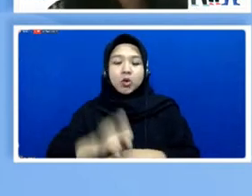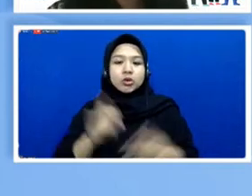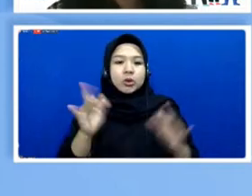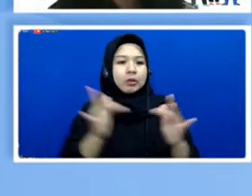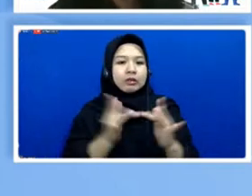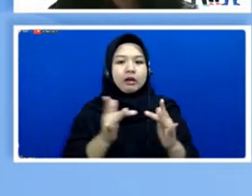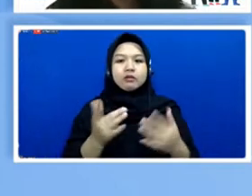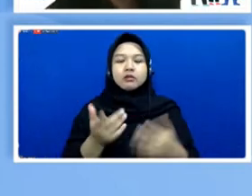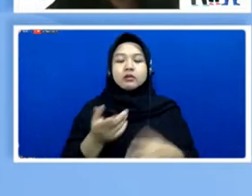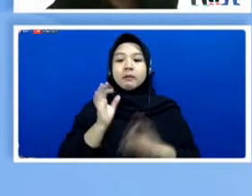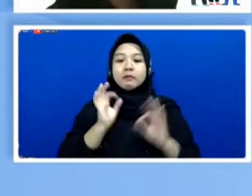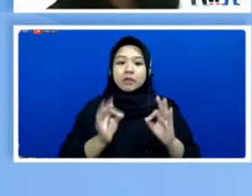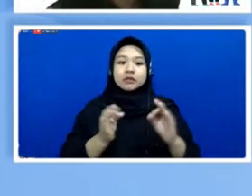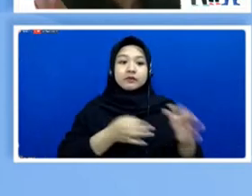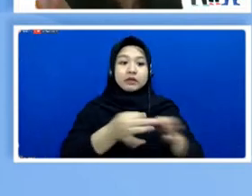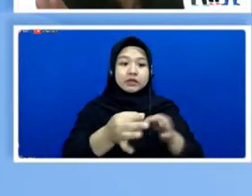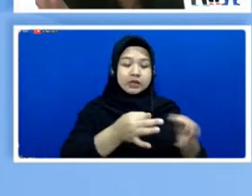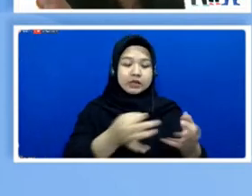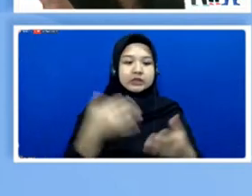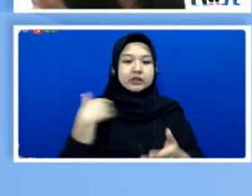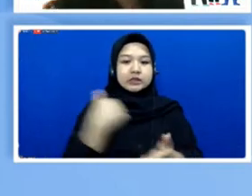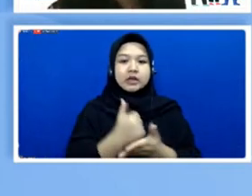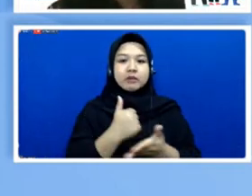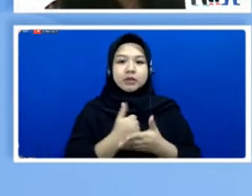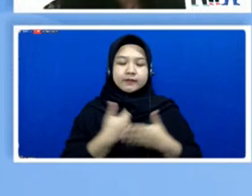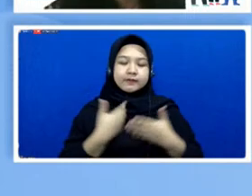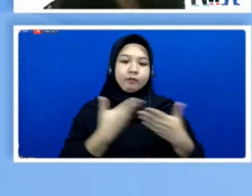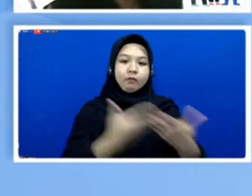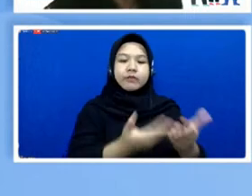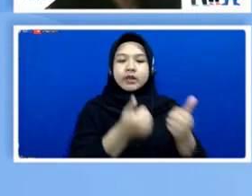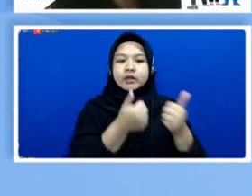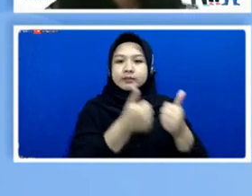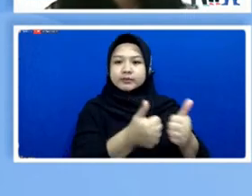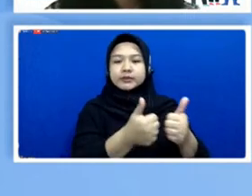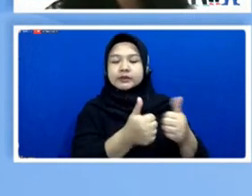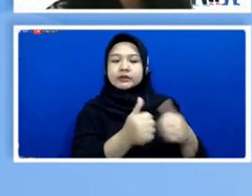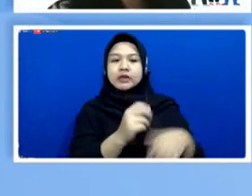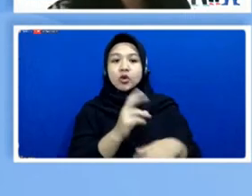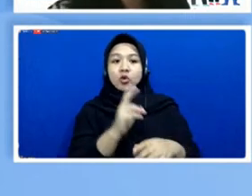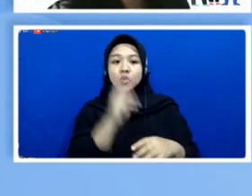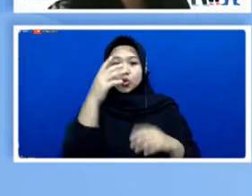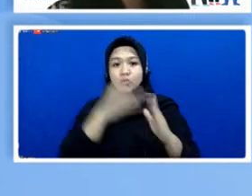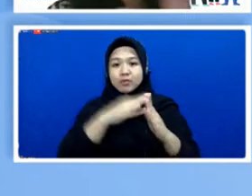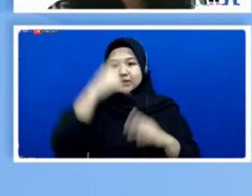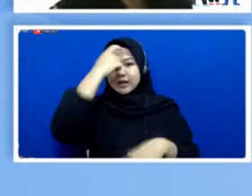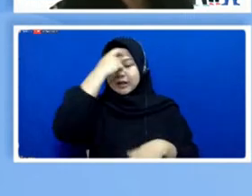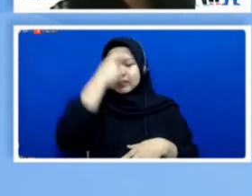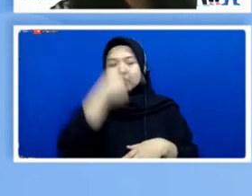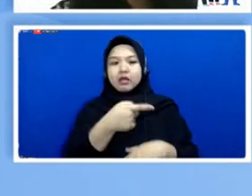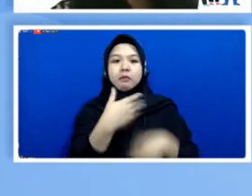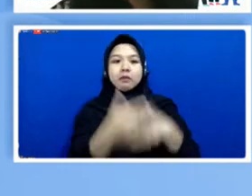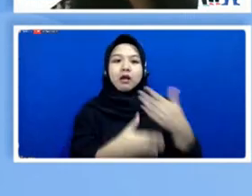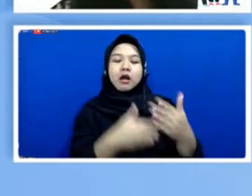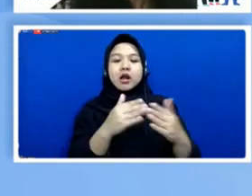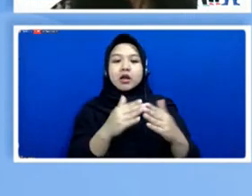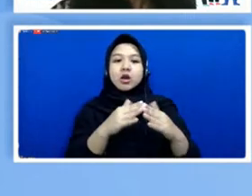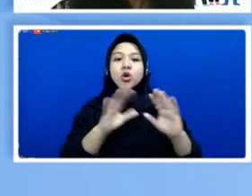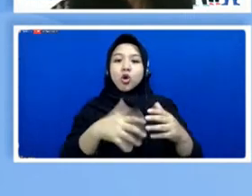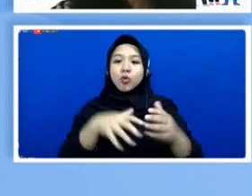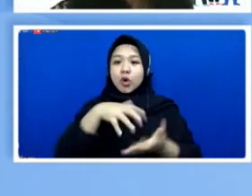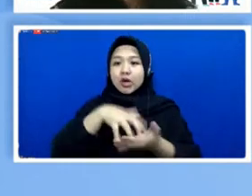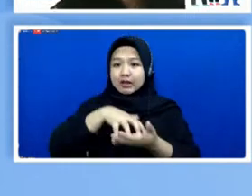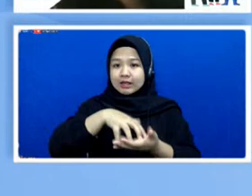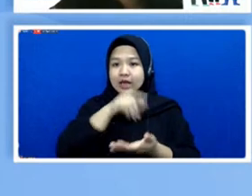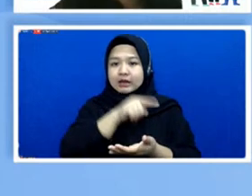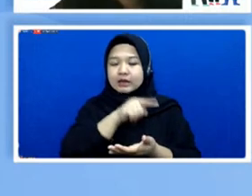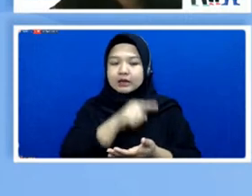Ketika mereka difasilitasi dan dijamin untuk bisa ke RS, maka penanganan pada populasi rentan ini